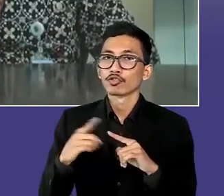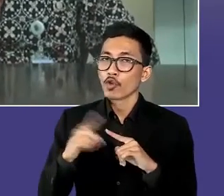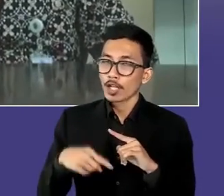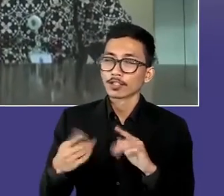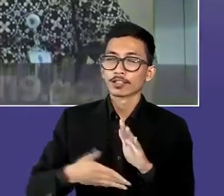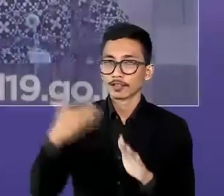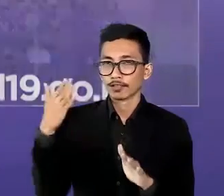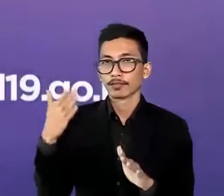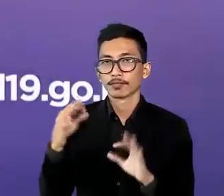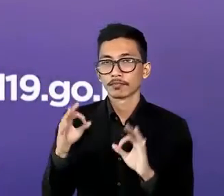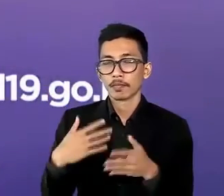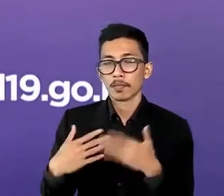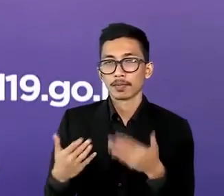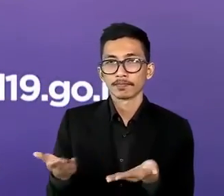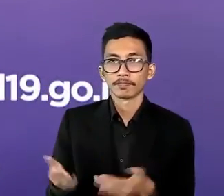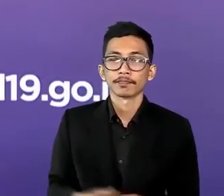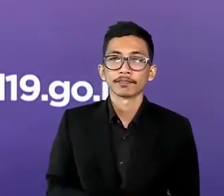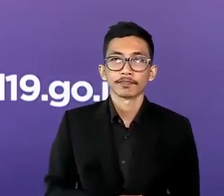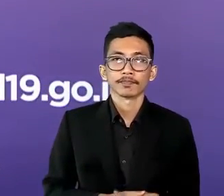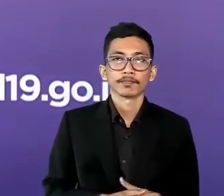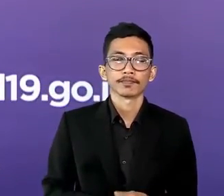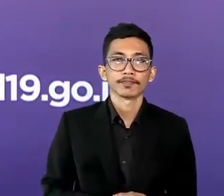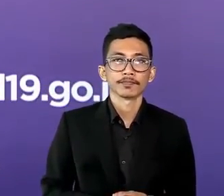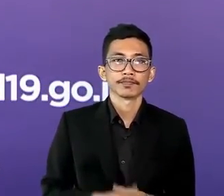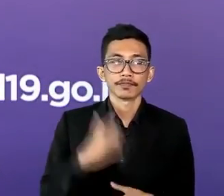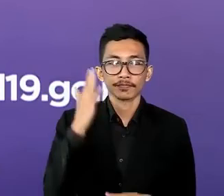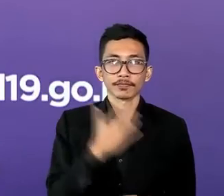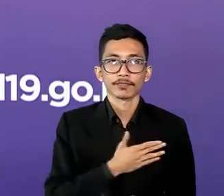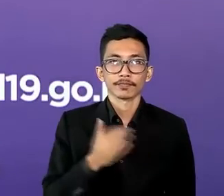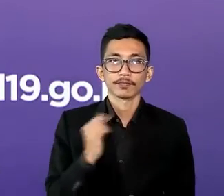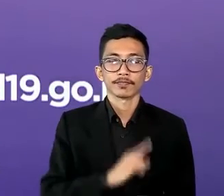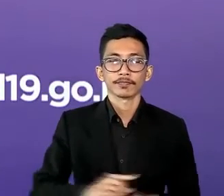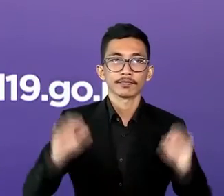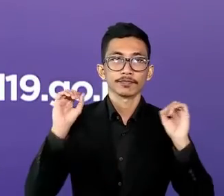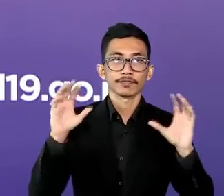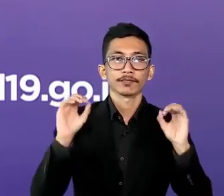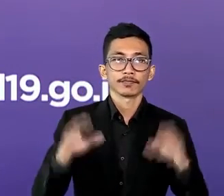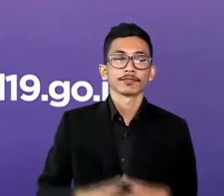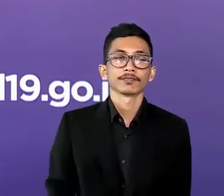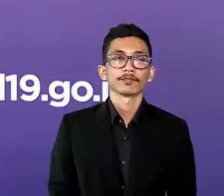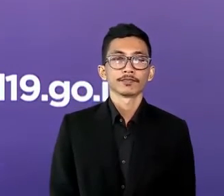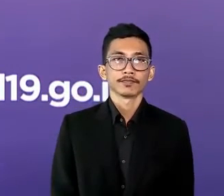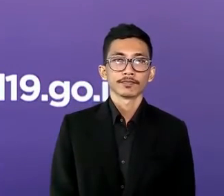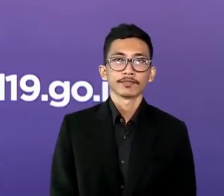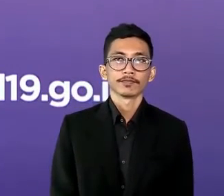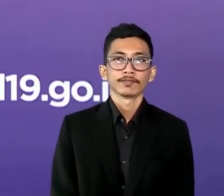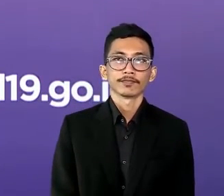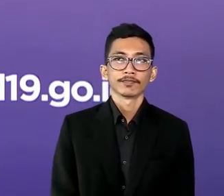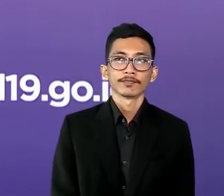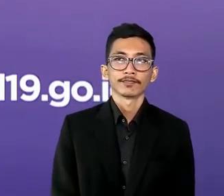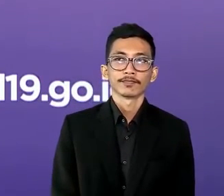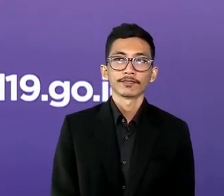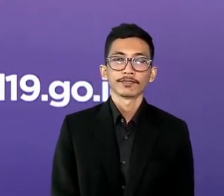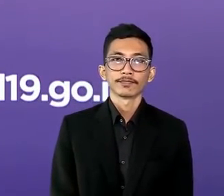untuk waktunya bergabung. Oke, terima kasih Mas. Terima kasih kepada semuanya. Assalamualaikum warahmatullahi wabarakatuh. Waalaikumsalam Pak Bupati. Baik, kita lanjutkan diskusi